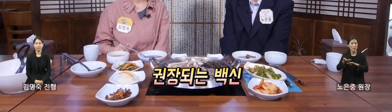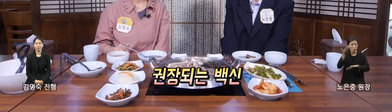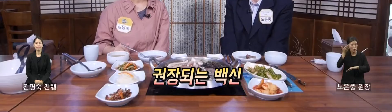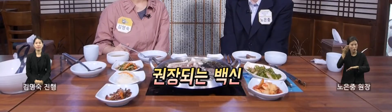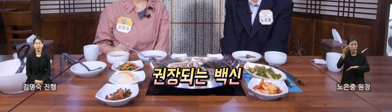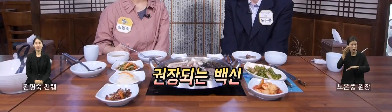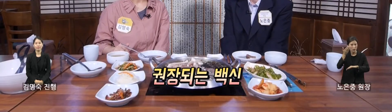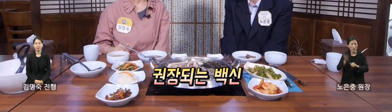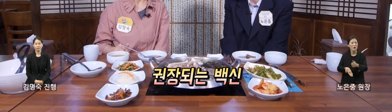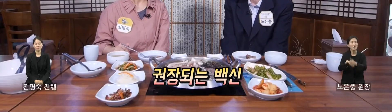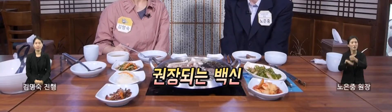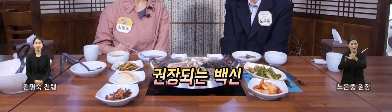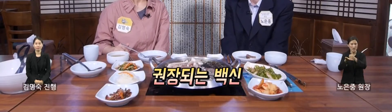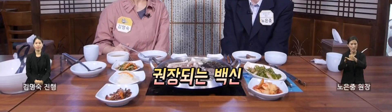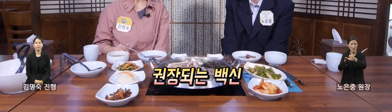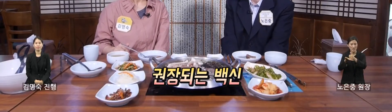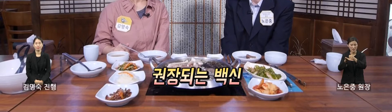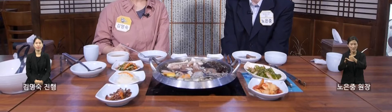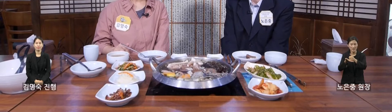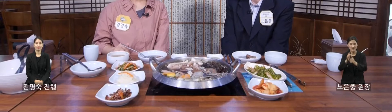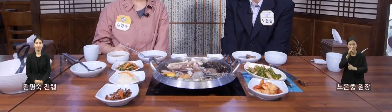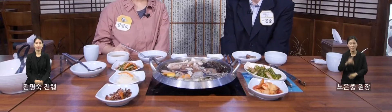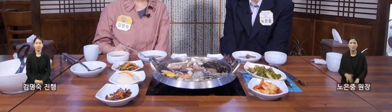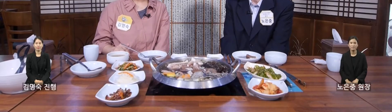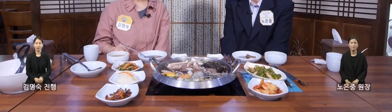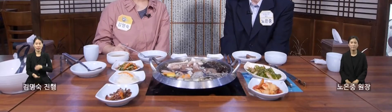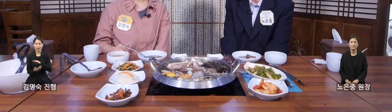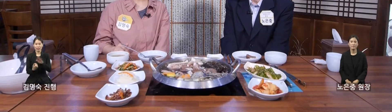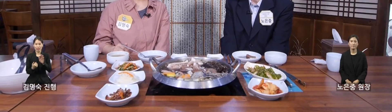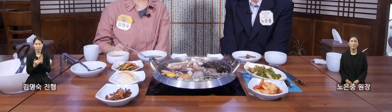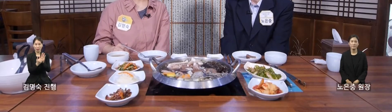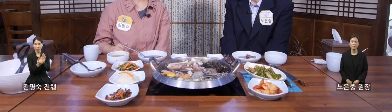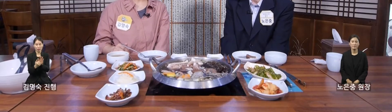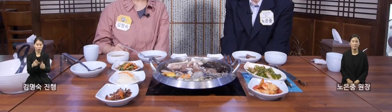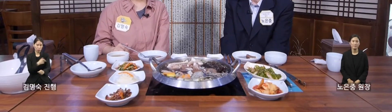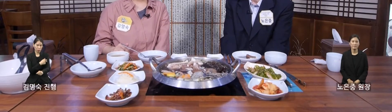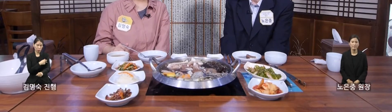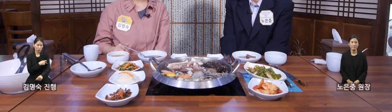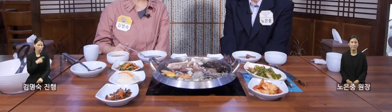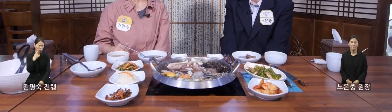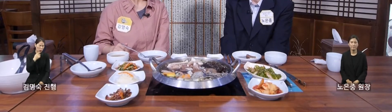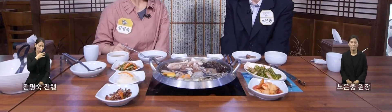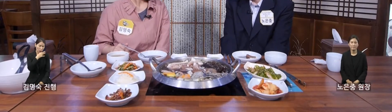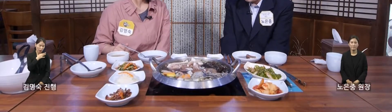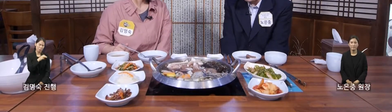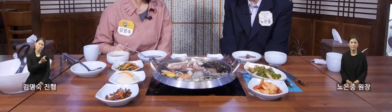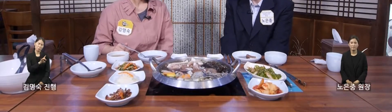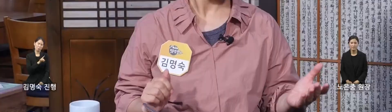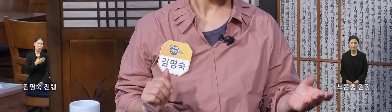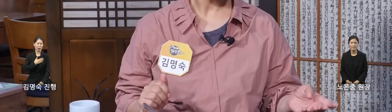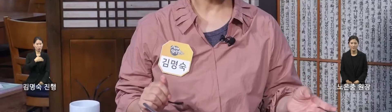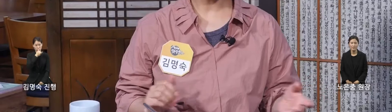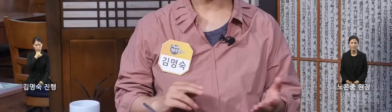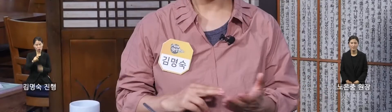다 권장되고 있는 그런 백신에 해당되고요. 그냥 예방 접종이라고 예. 하면 진짜 그 독감 예방 접종 뭐 이런 네. 거는 알고 있었지